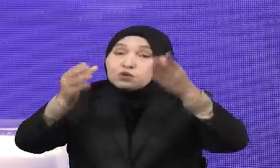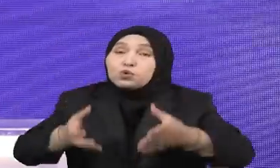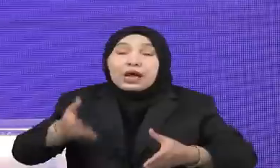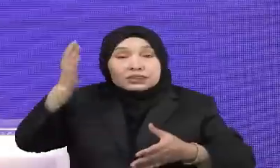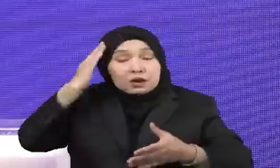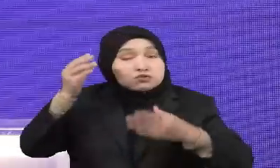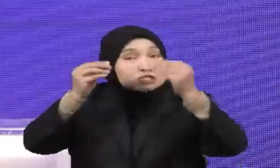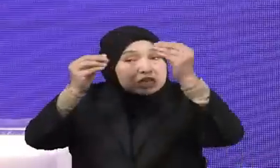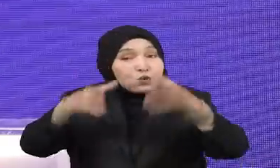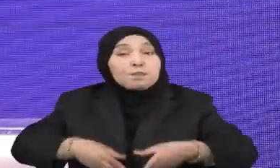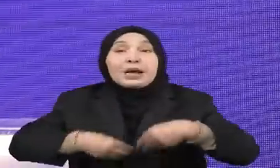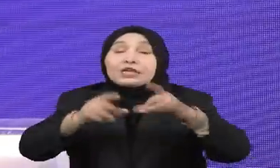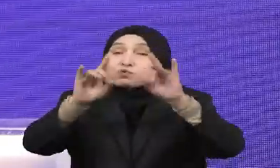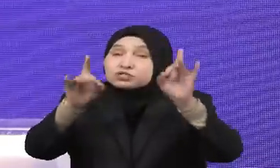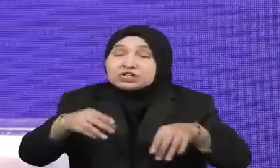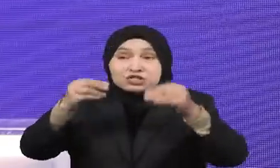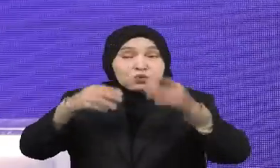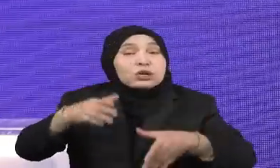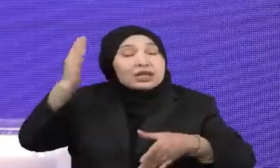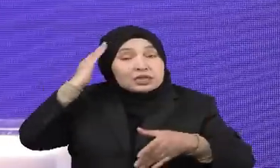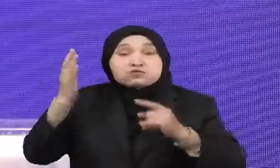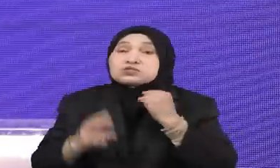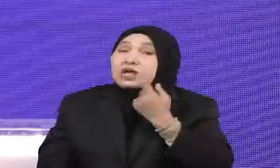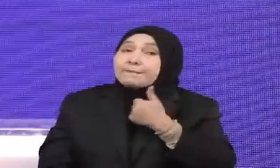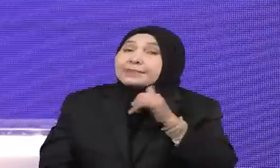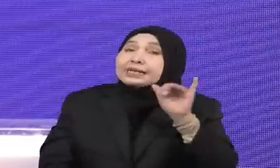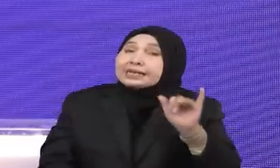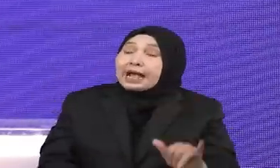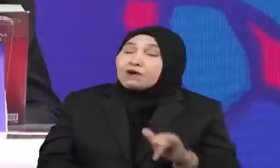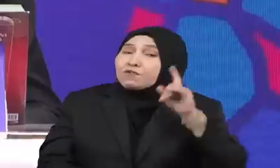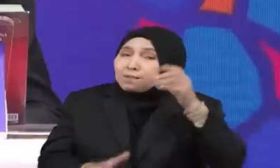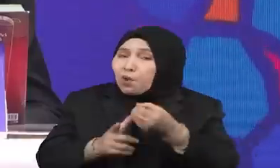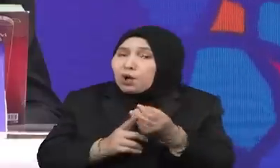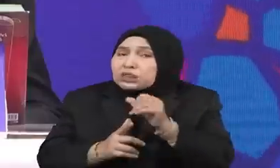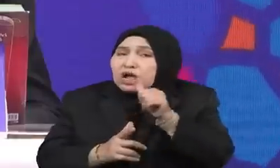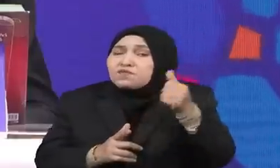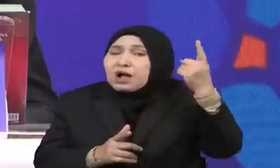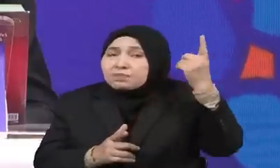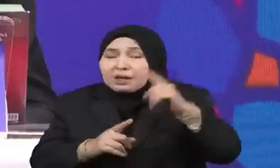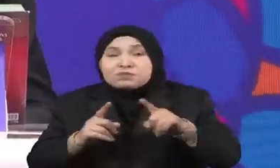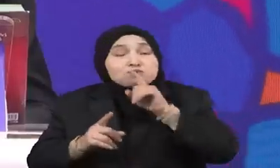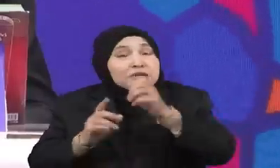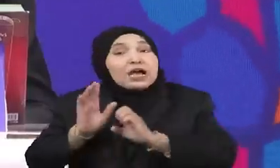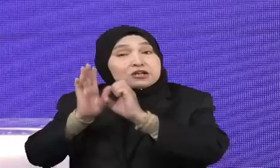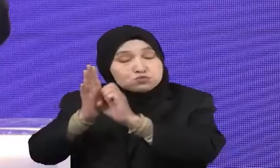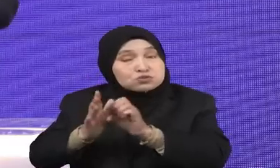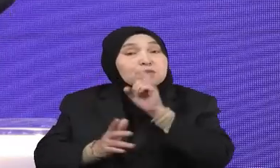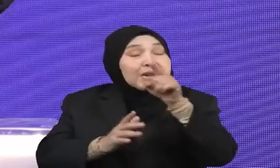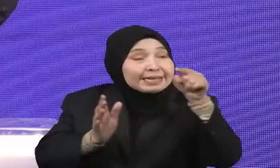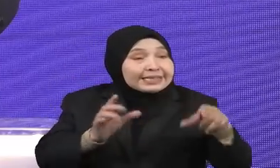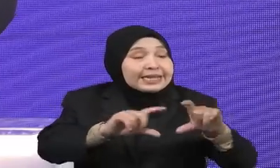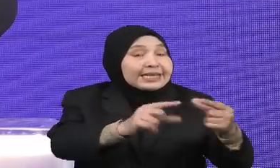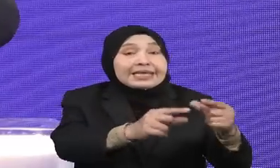kan Cikgu bagi ujian CK guna tahu sebenarnya siapa yang yang paham tak paham sebenarnya jinak Jedah kan sebenarnya ini